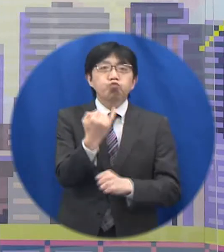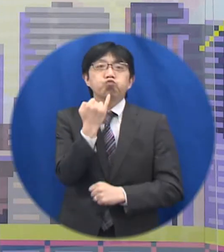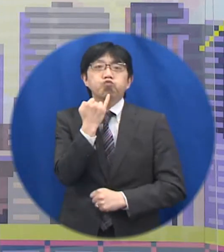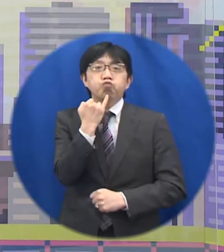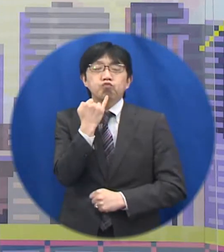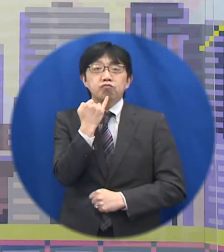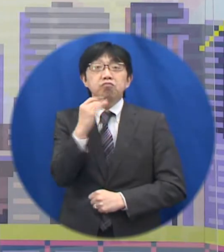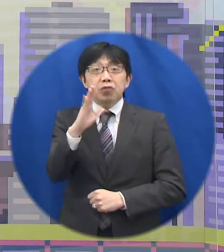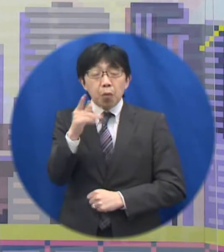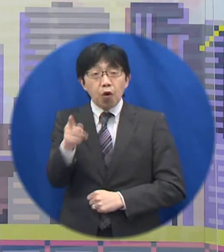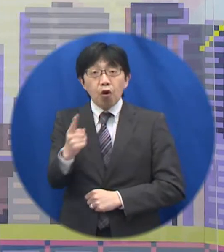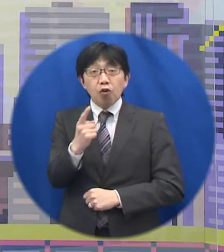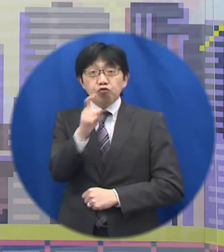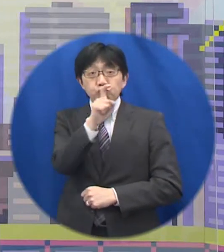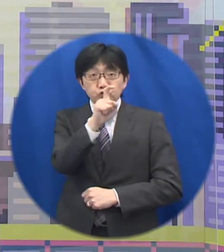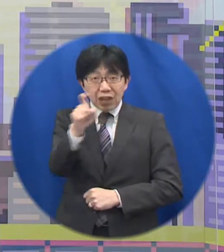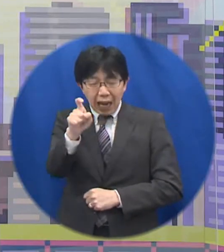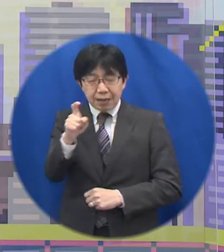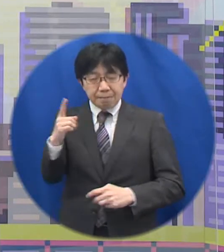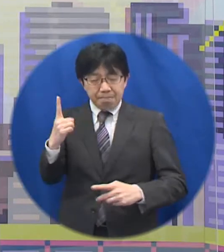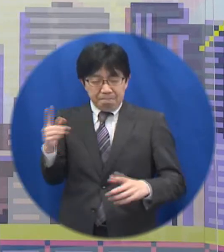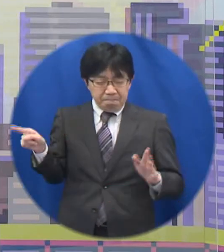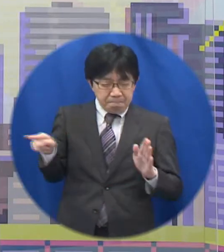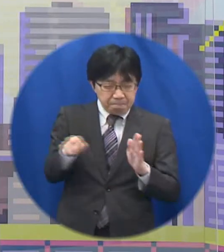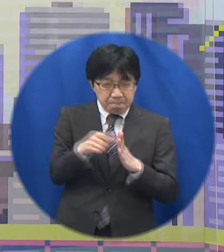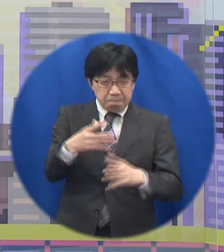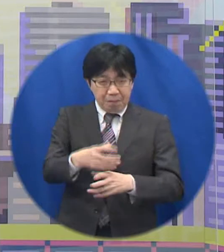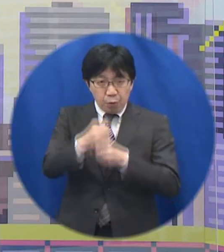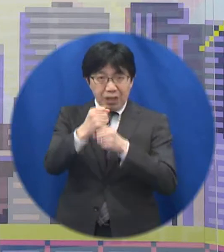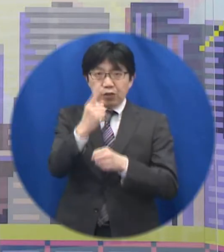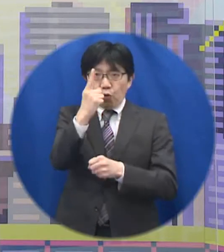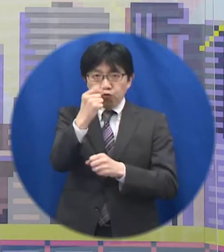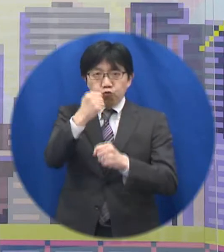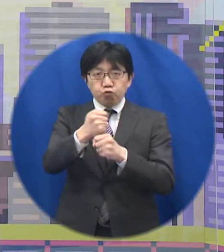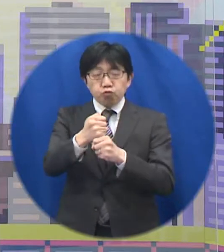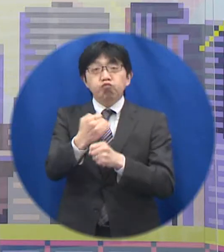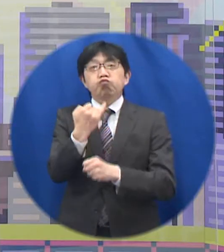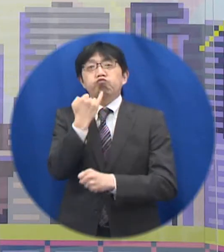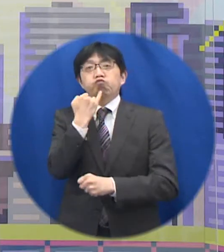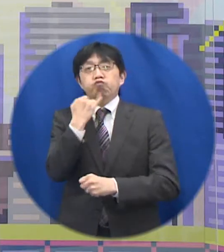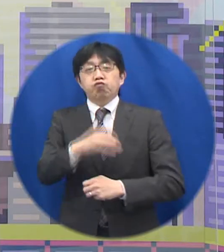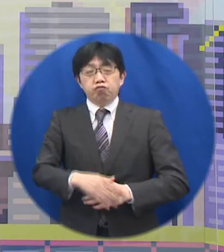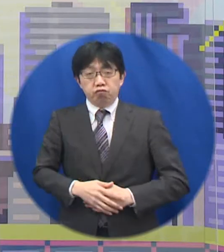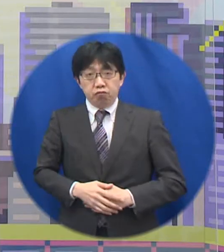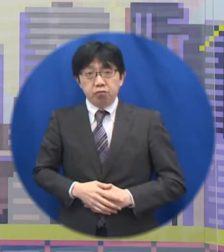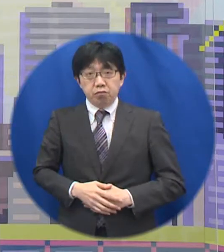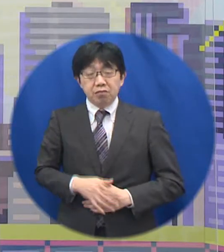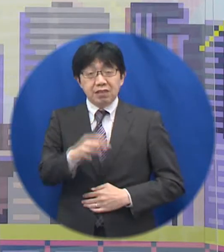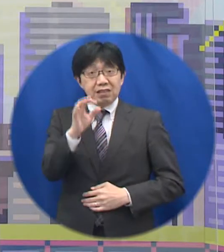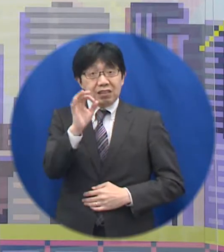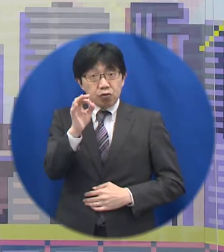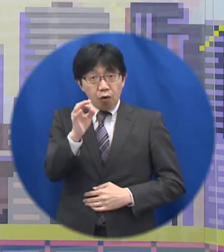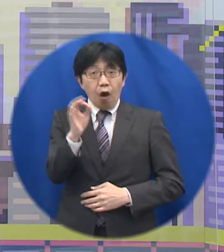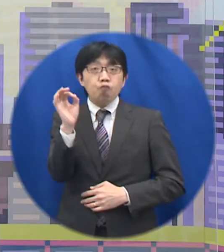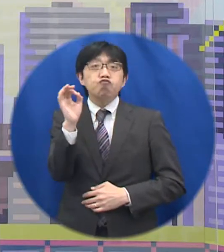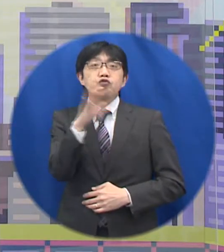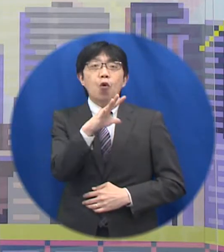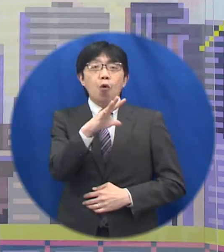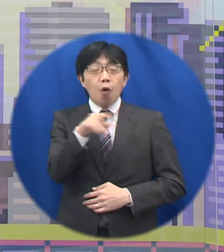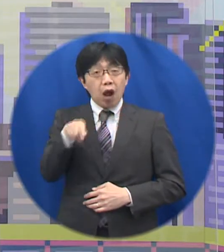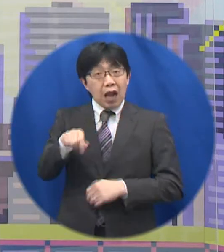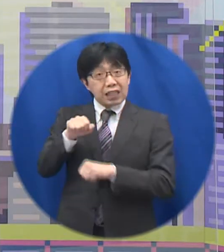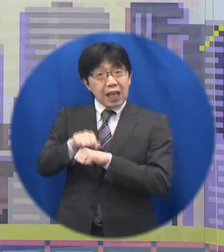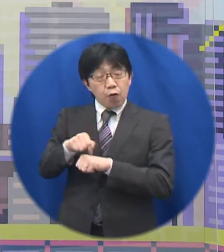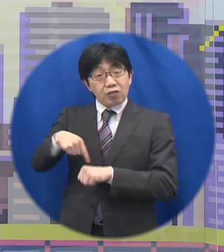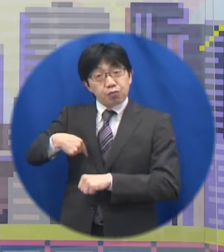はい、 10回かけて一つのものを作ってもいいんです。費用は無料ですが、材料を自分で持ち